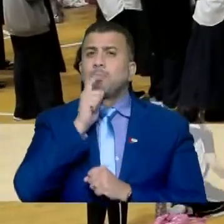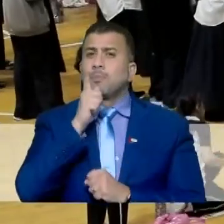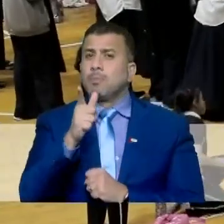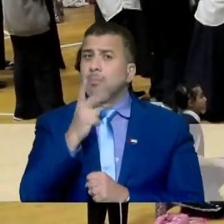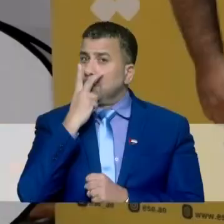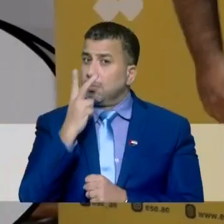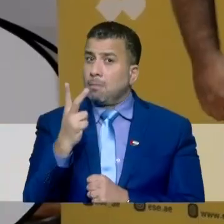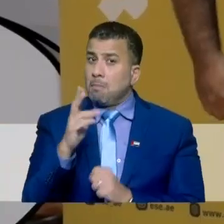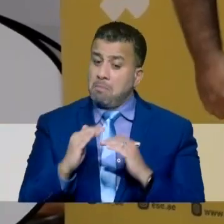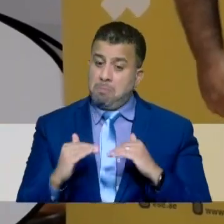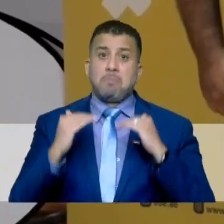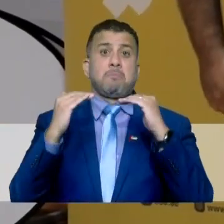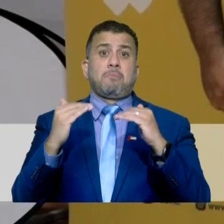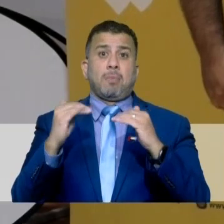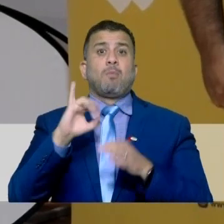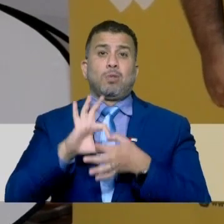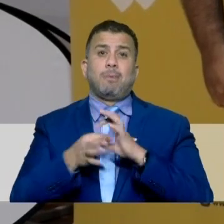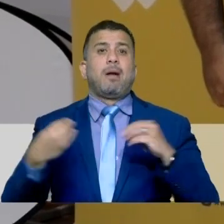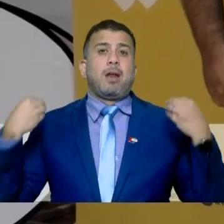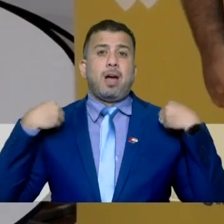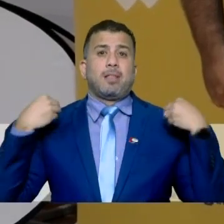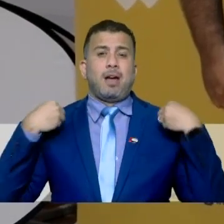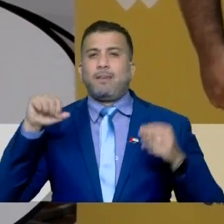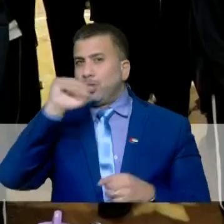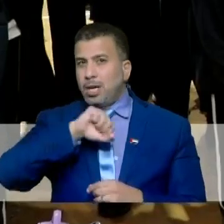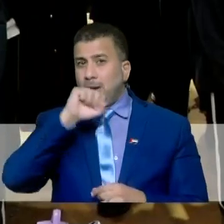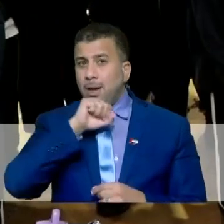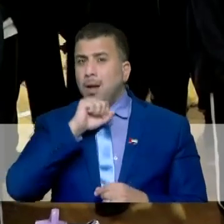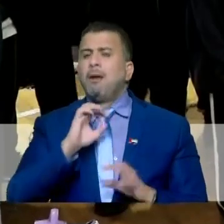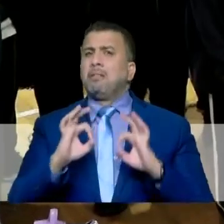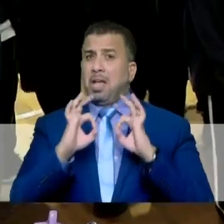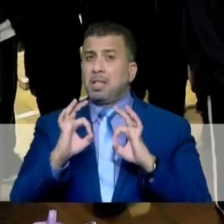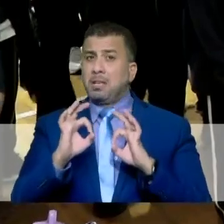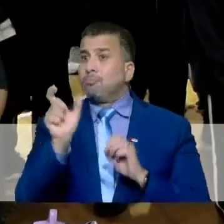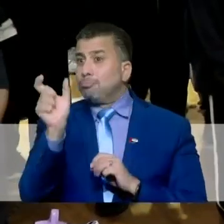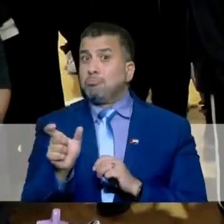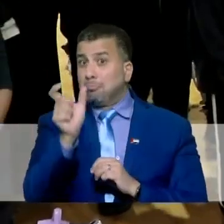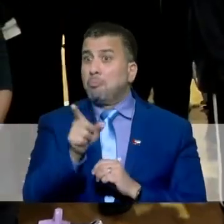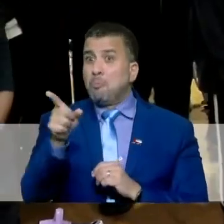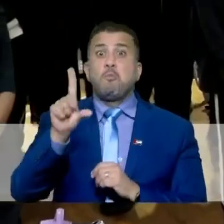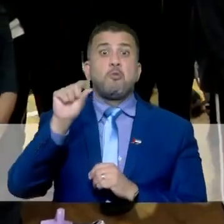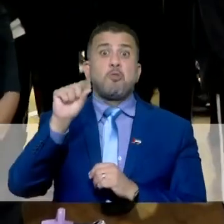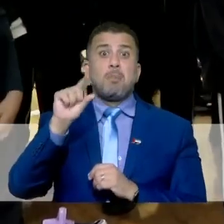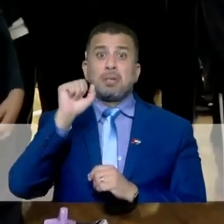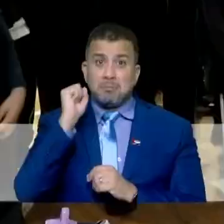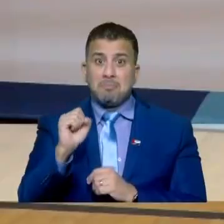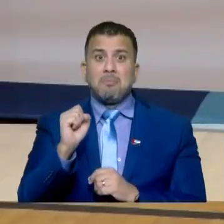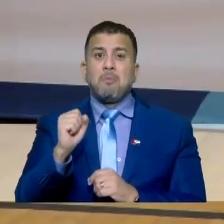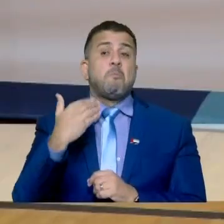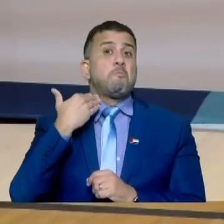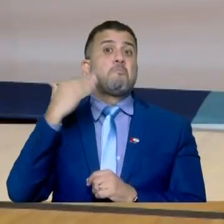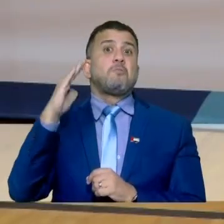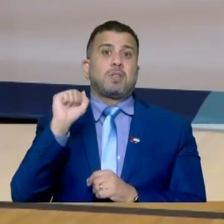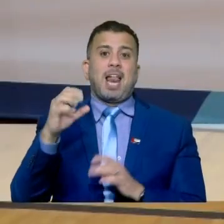تظاهره الارتقاء بالمنظومه الرياضيه في الاماره وتحديد العناصر المميزه القادره على التمثيل